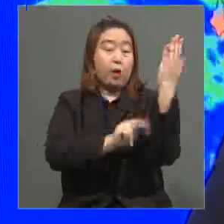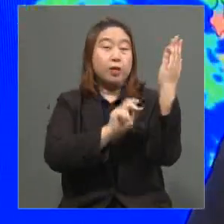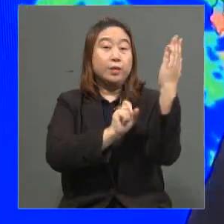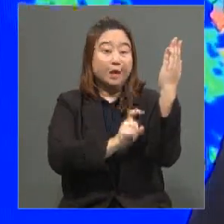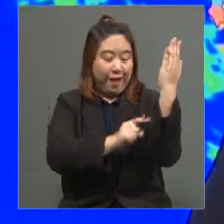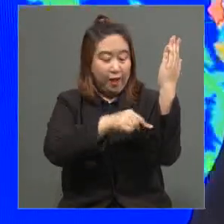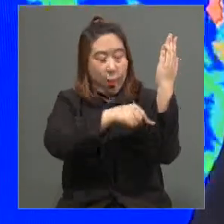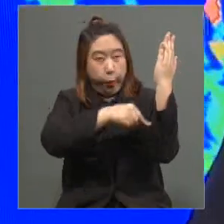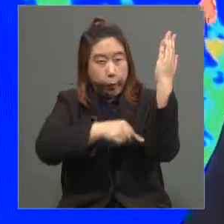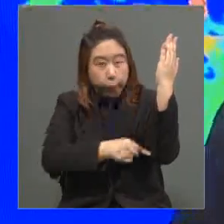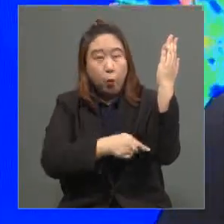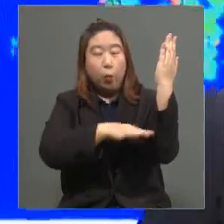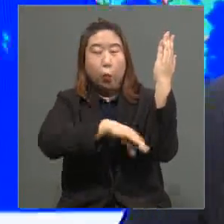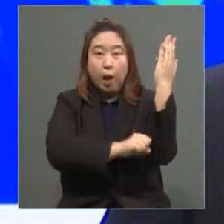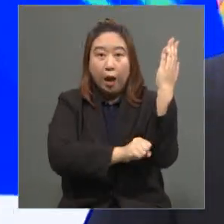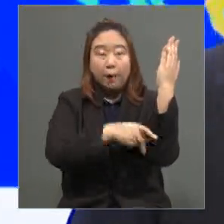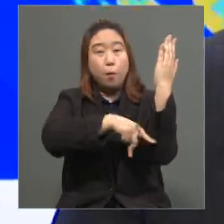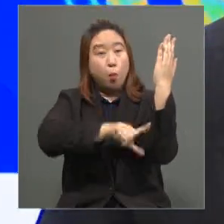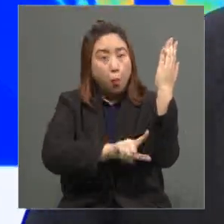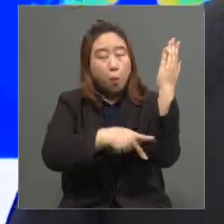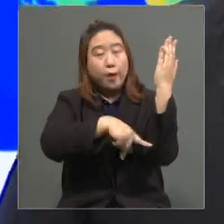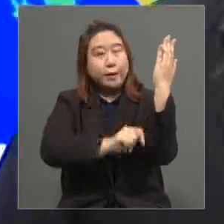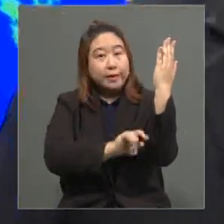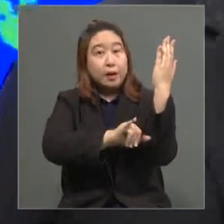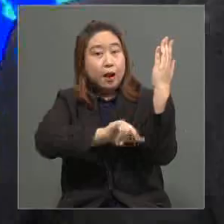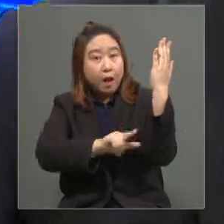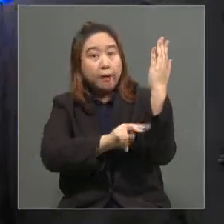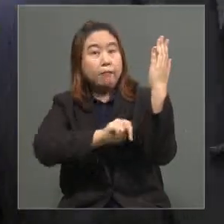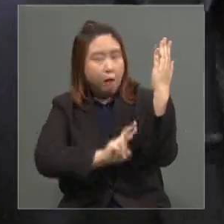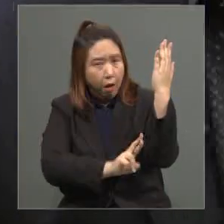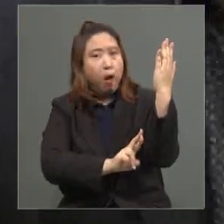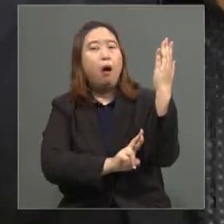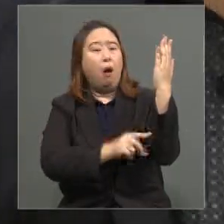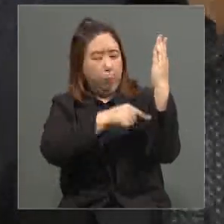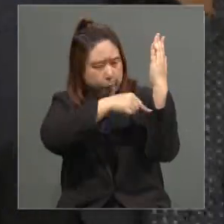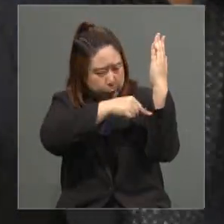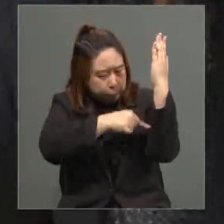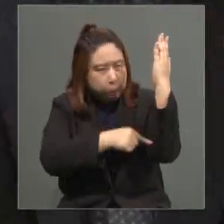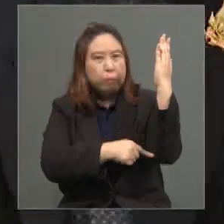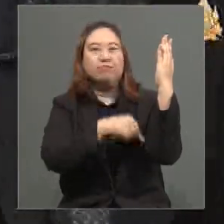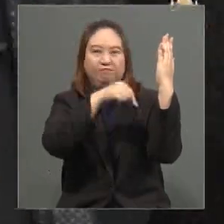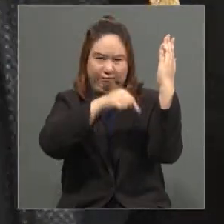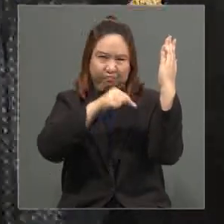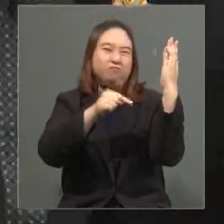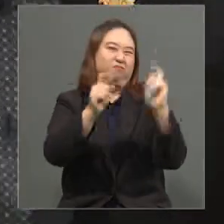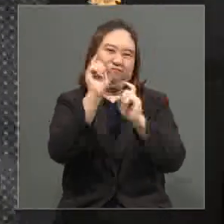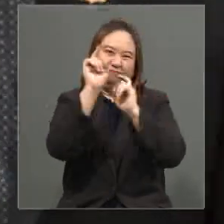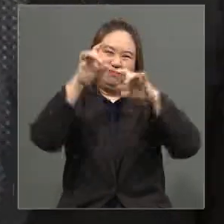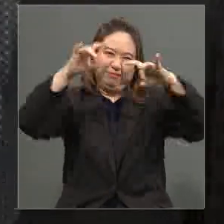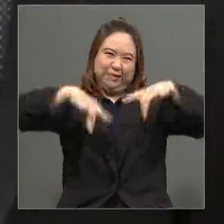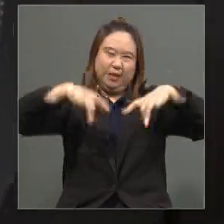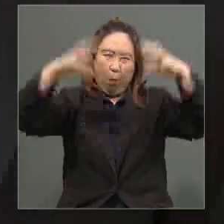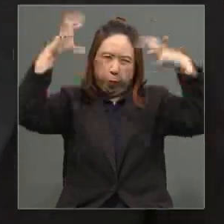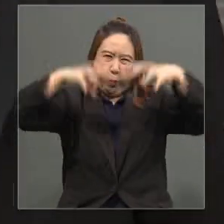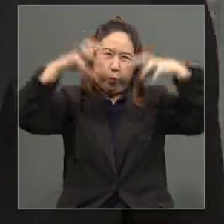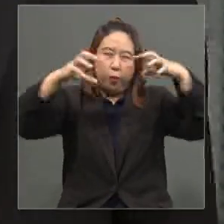ายได้เทียมปัจตรณียา ร นลาทีวาด มีโอกาส เสียงผลตกหนก gestelltึเมื่